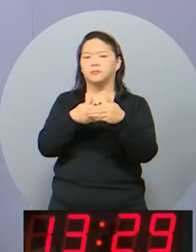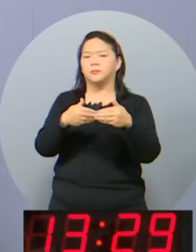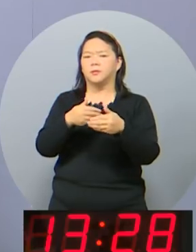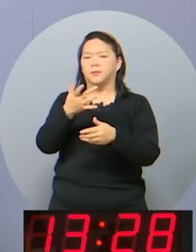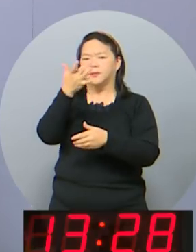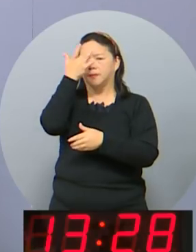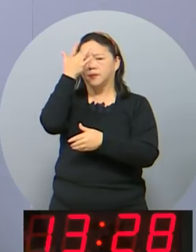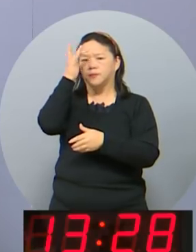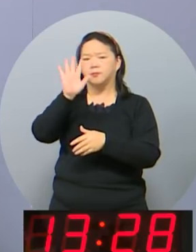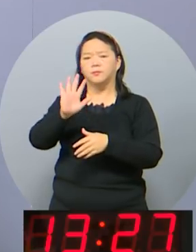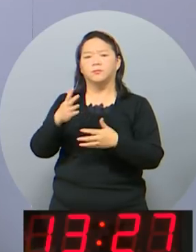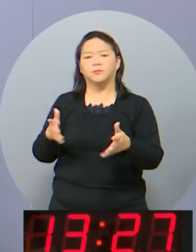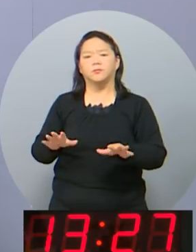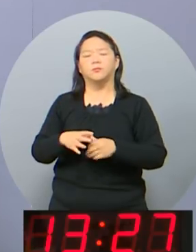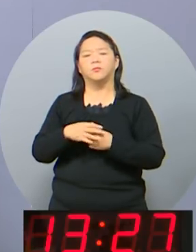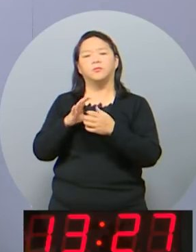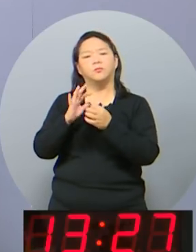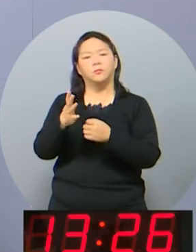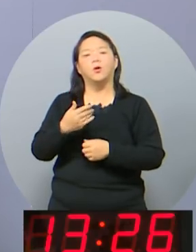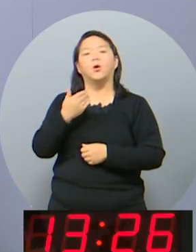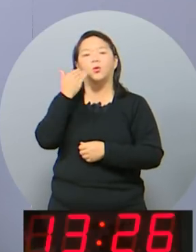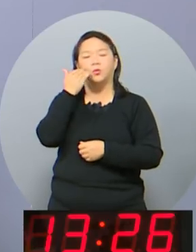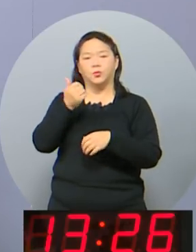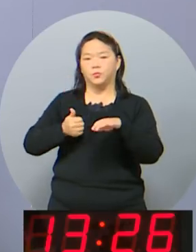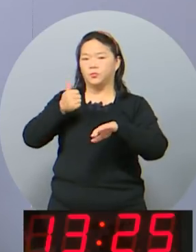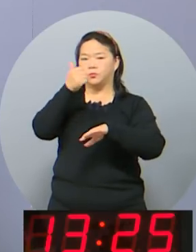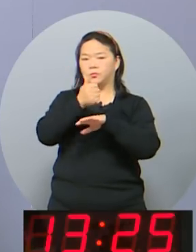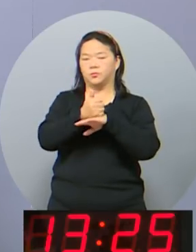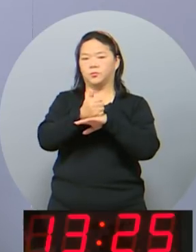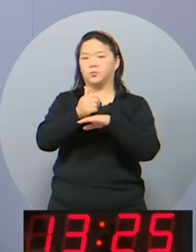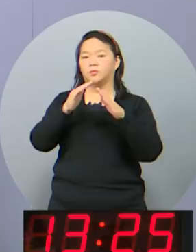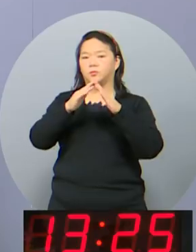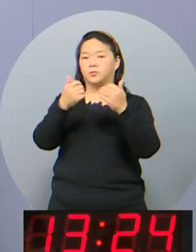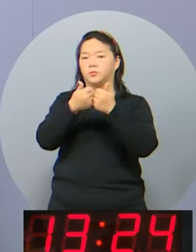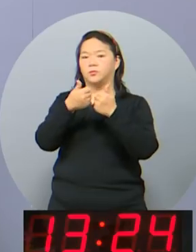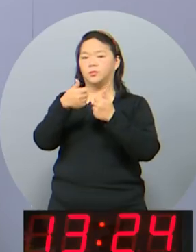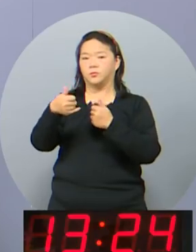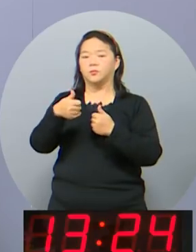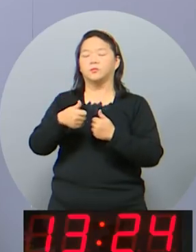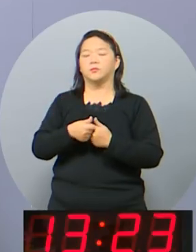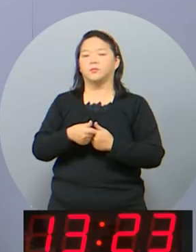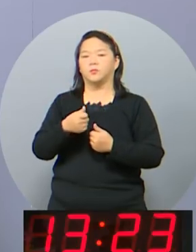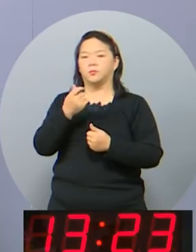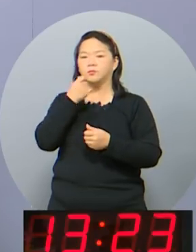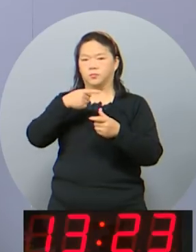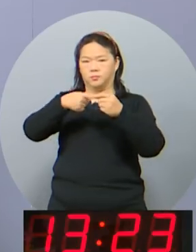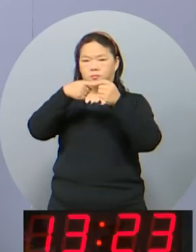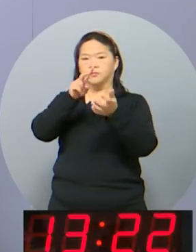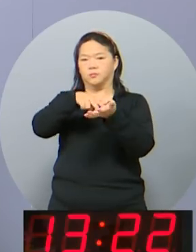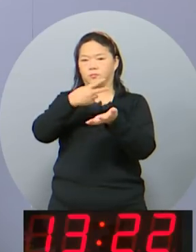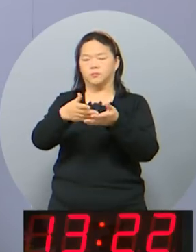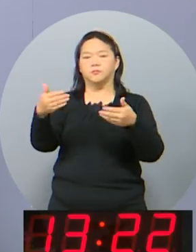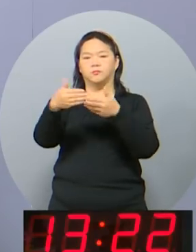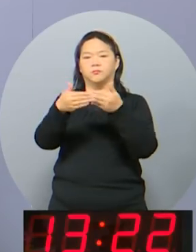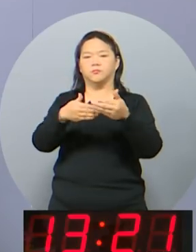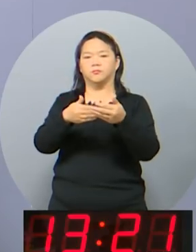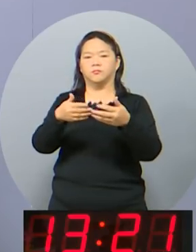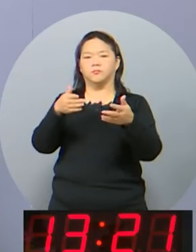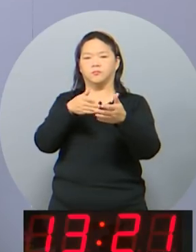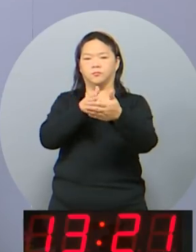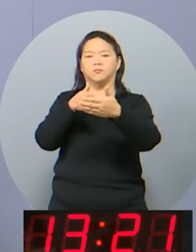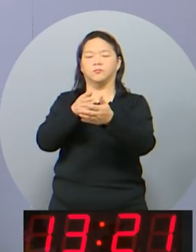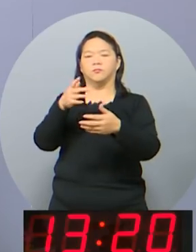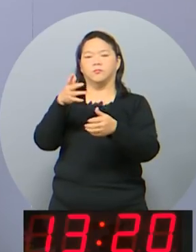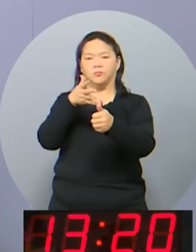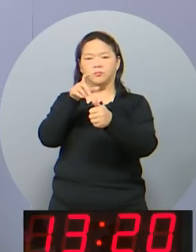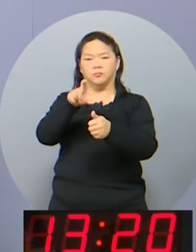不便利？所以呢，伟杰如果进入议会，我第一个要解决的就是我们交通拥塞的问题。